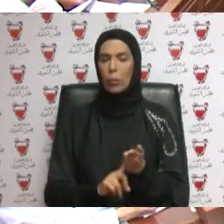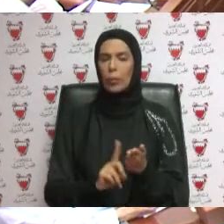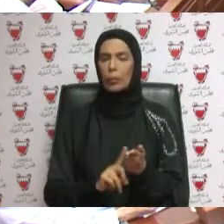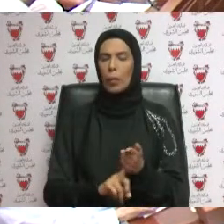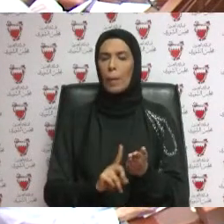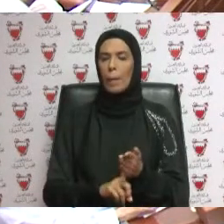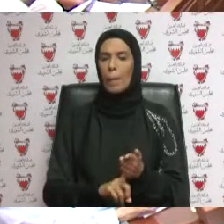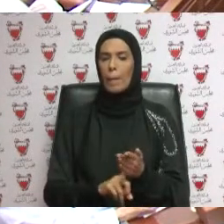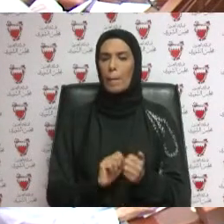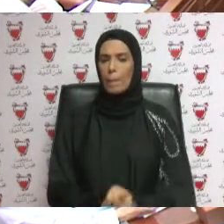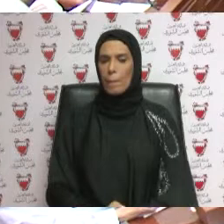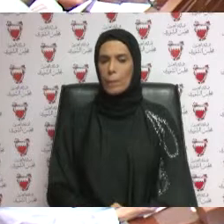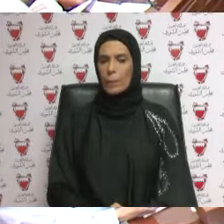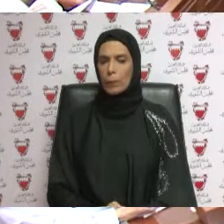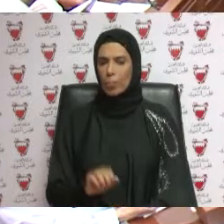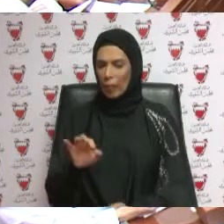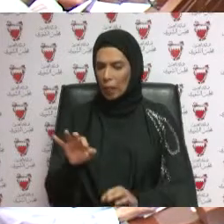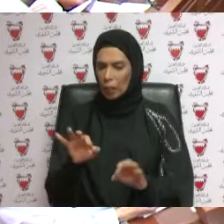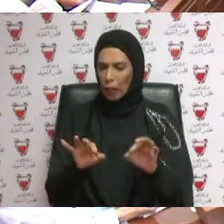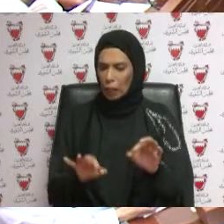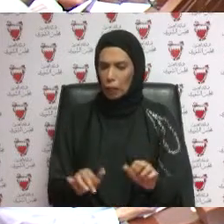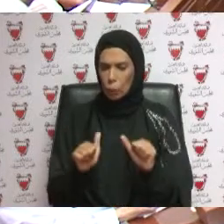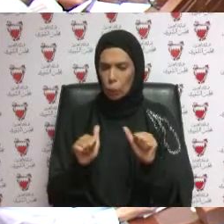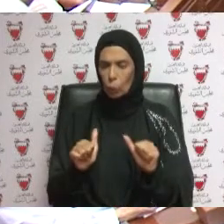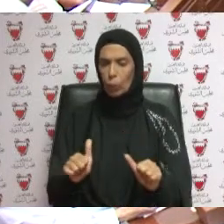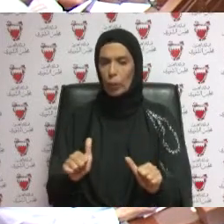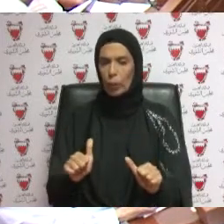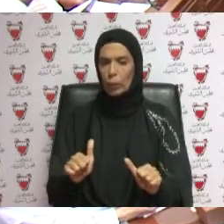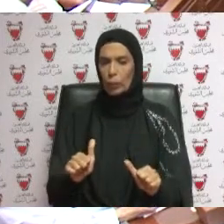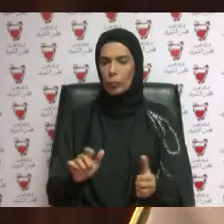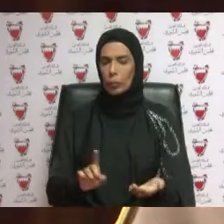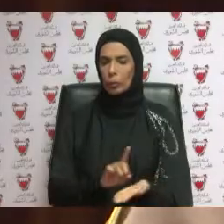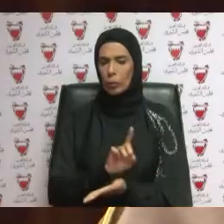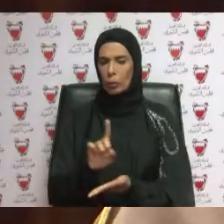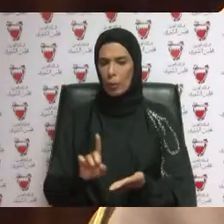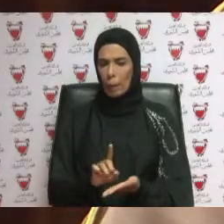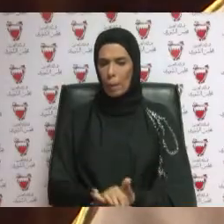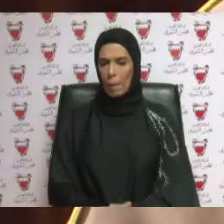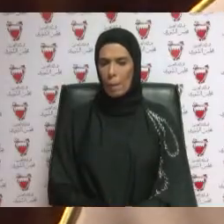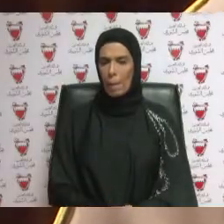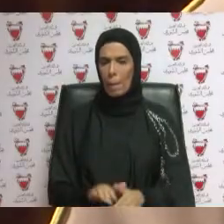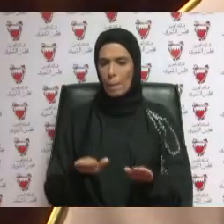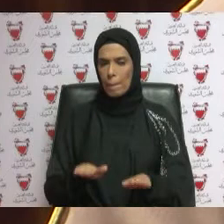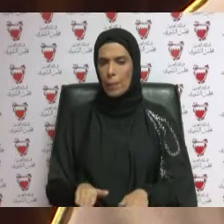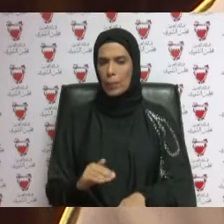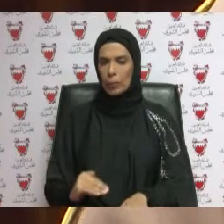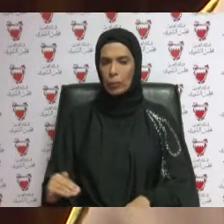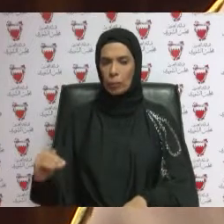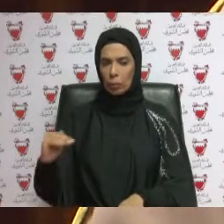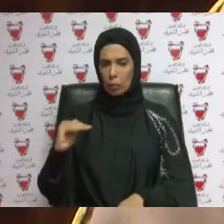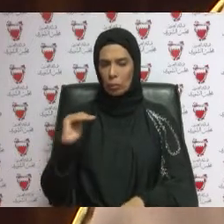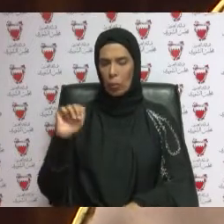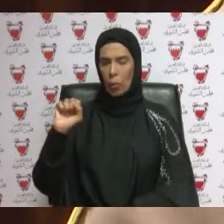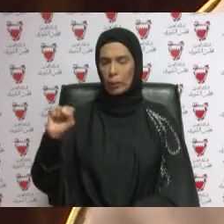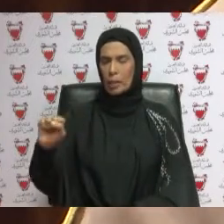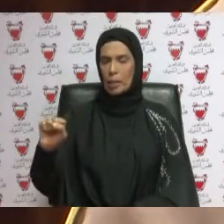الأمور، وضع الأمور الفنية التي تراها البيئة وهي الجهة، المجلس الأعلى للبيئة وهي الجهة